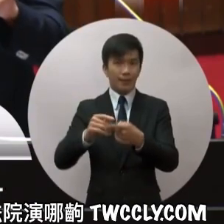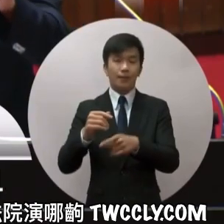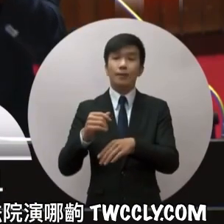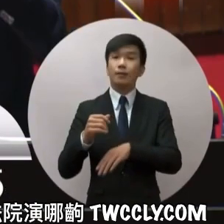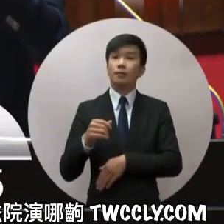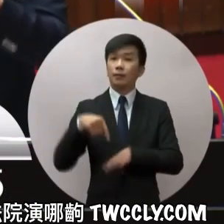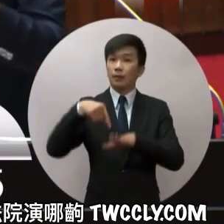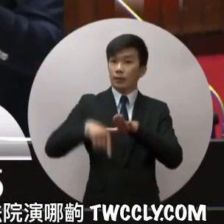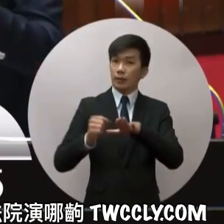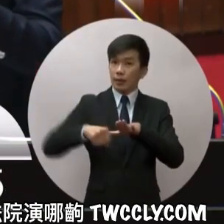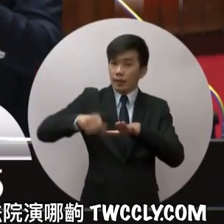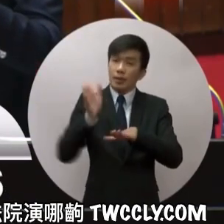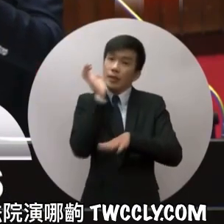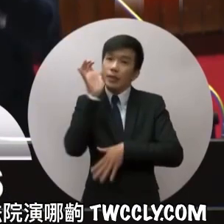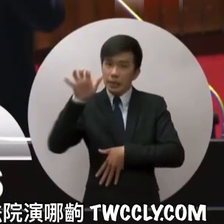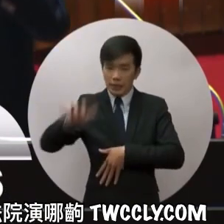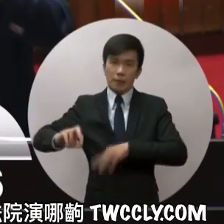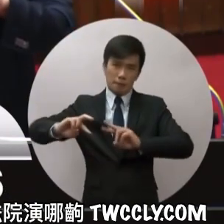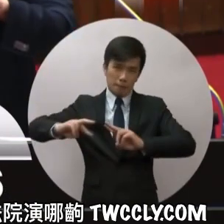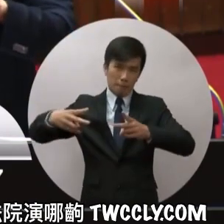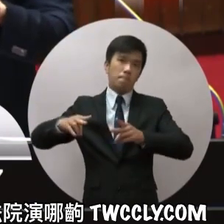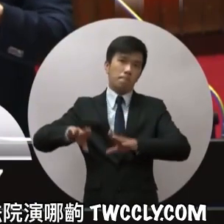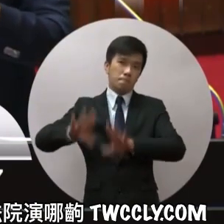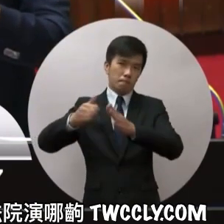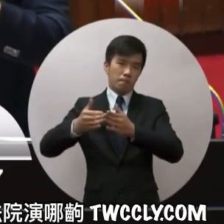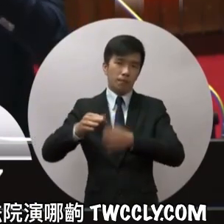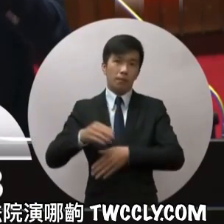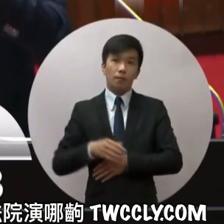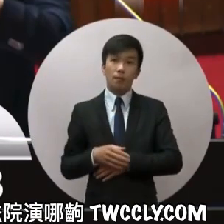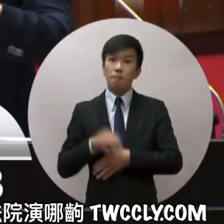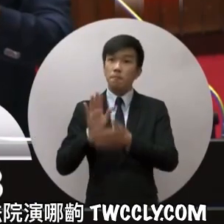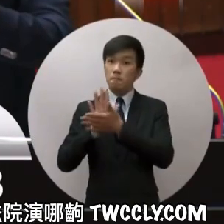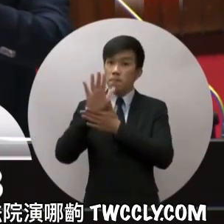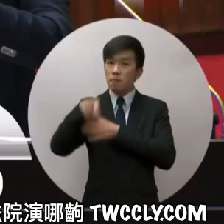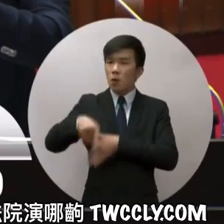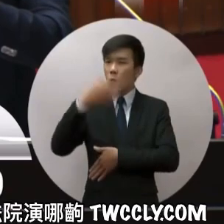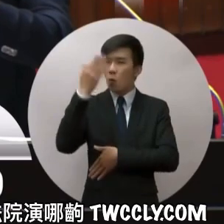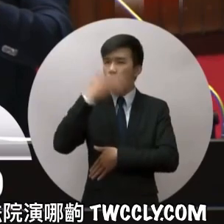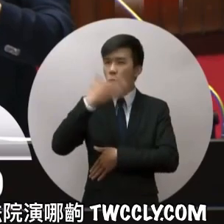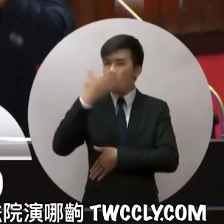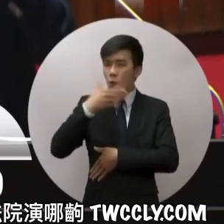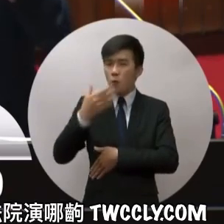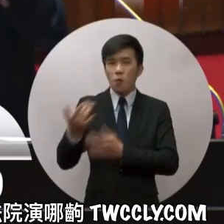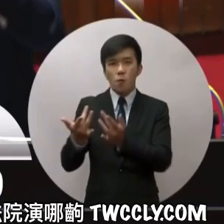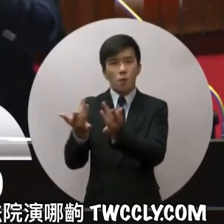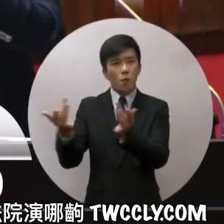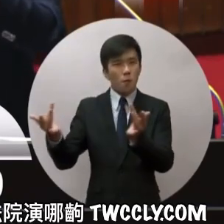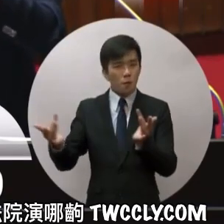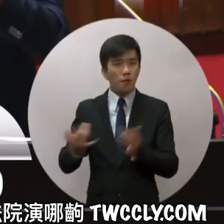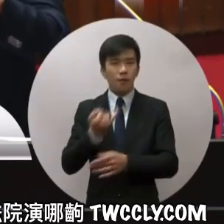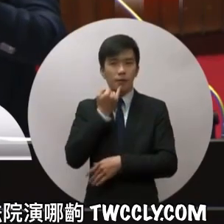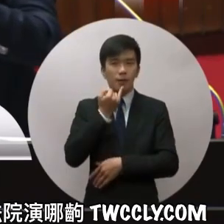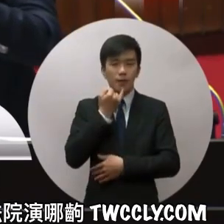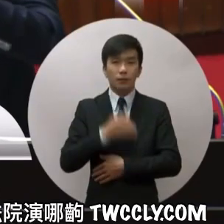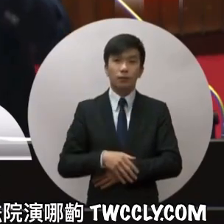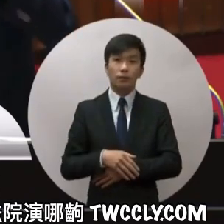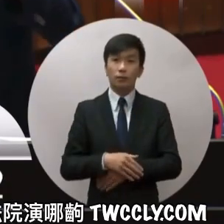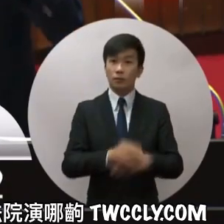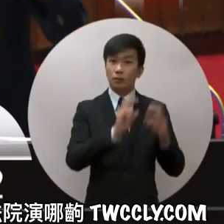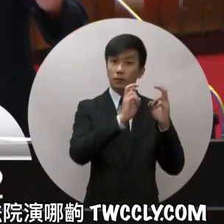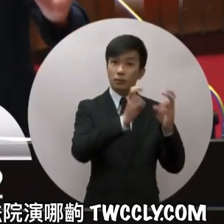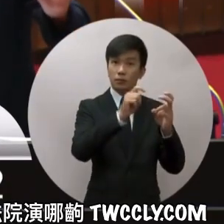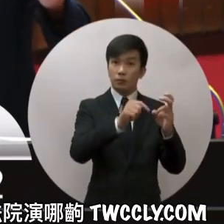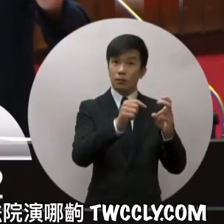實定那邊的一個改造啊未來啊可以成為很漂亮的城市花園捷運從深坑